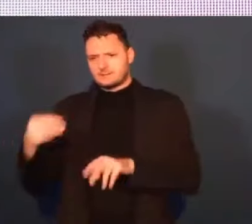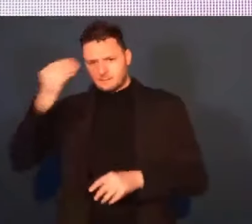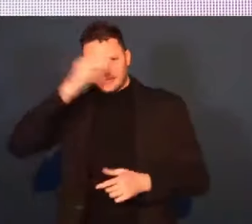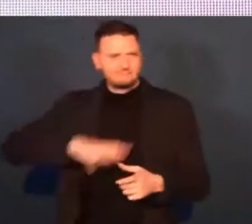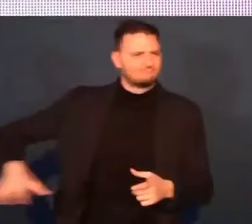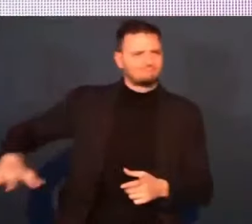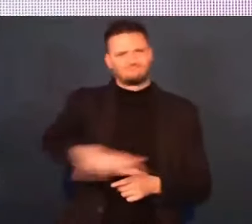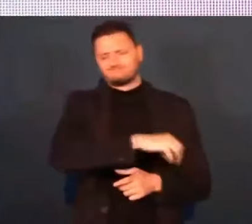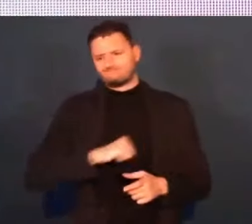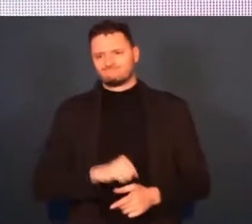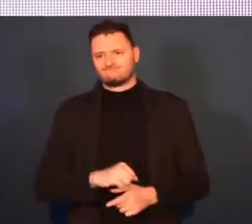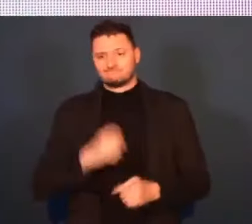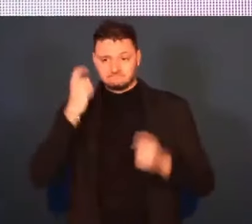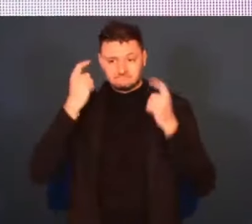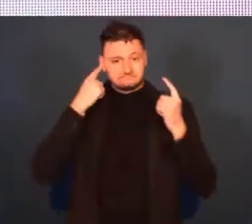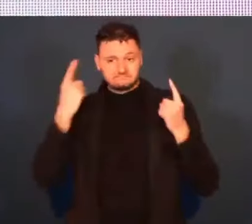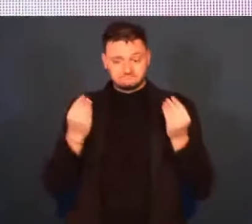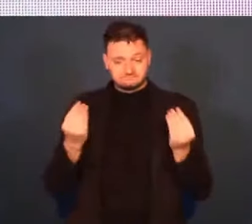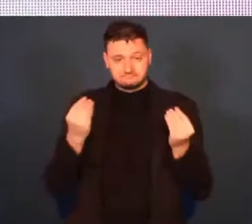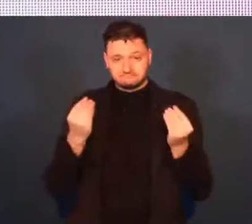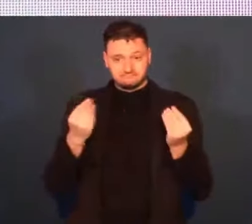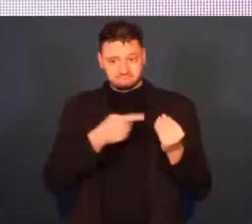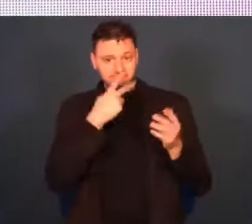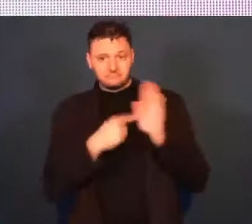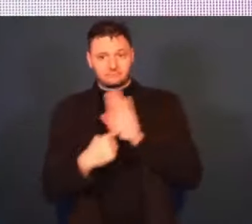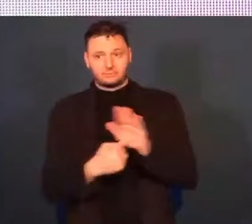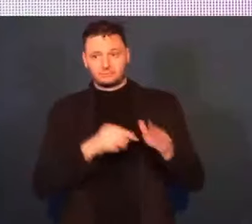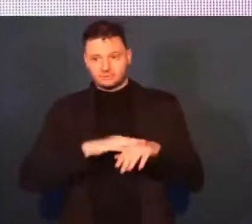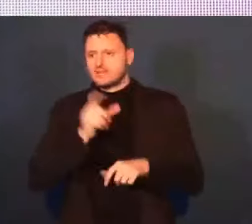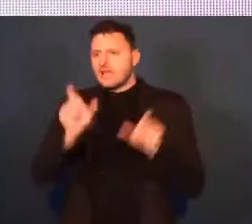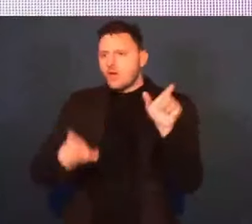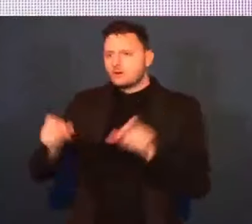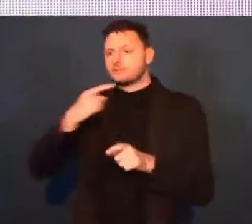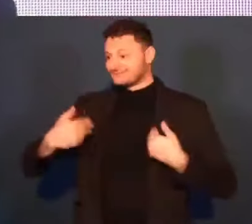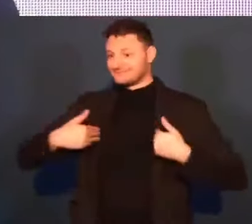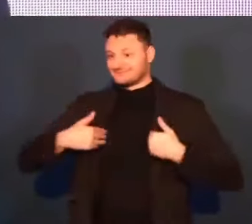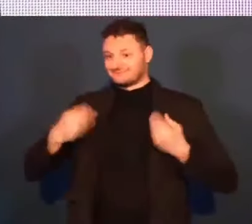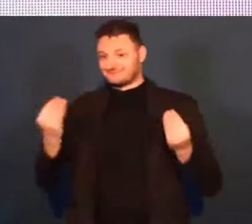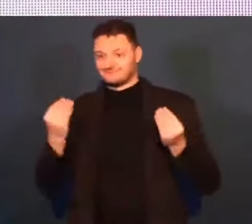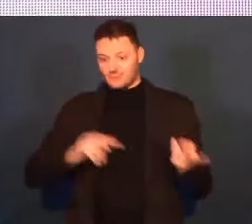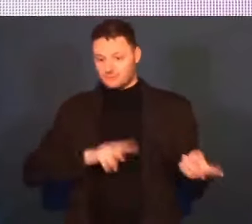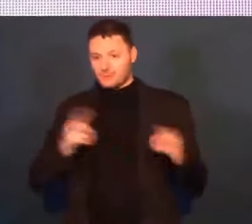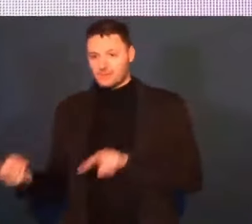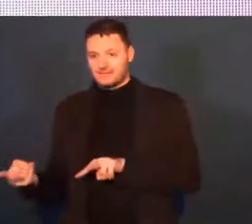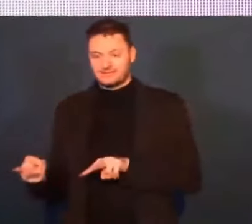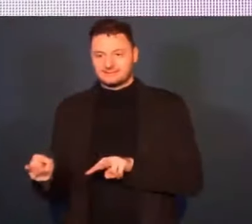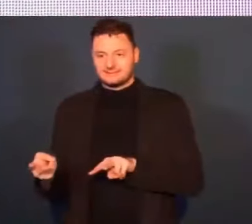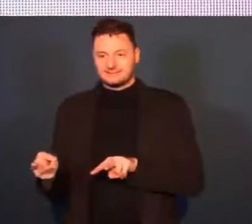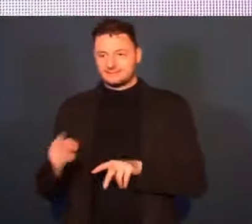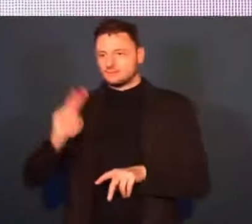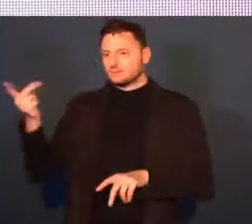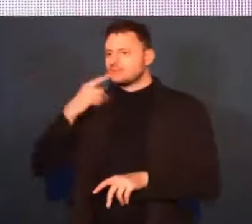Звучи добре. Всеки казва, и аз искам да съм промяната. Слушах наскоро колеги от ГЕРБ, които казаха, че са били